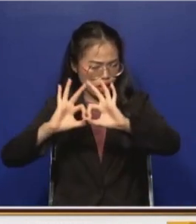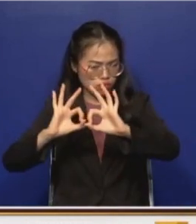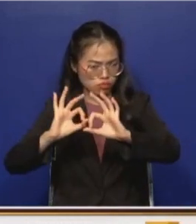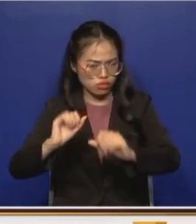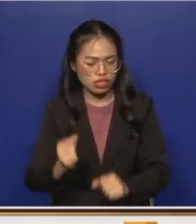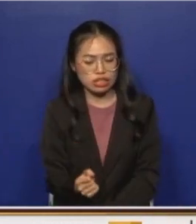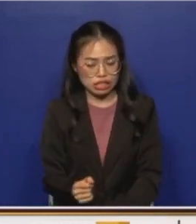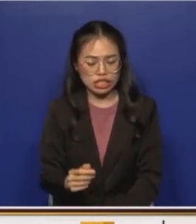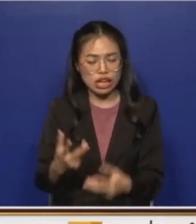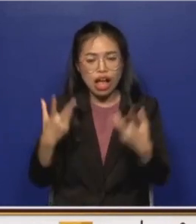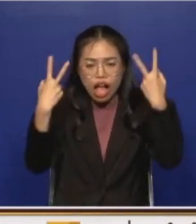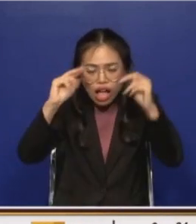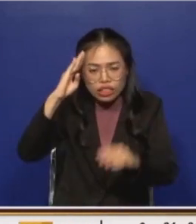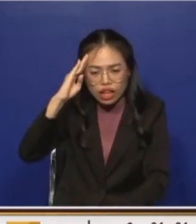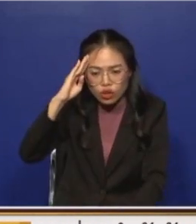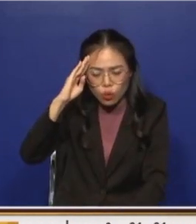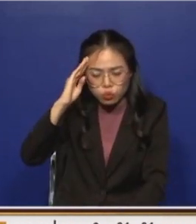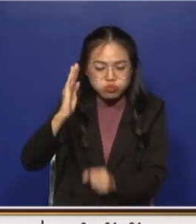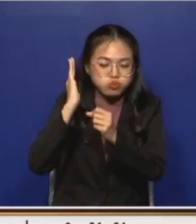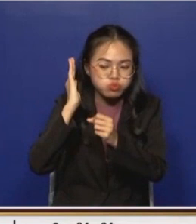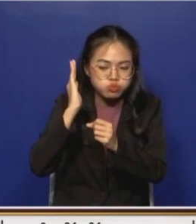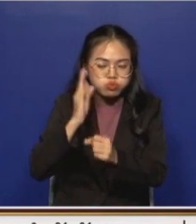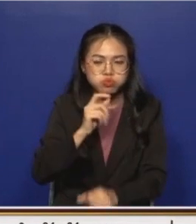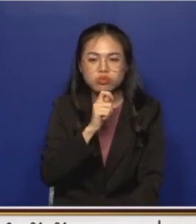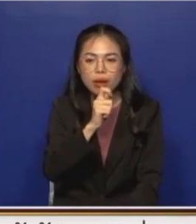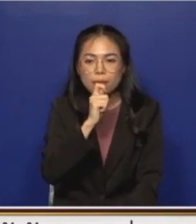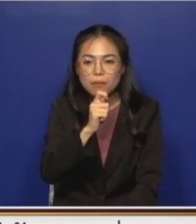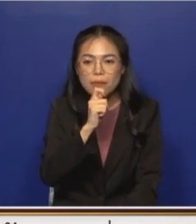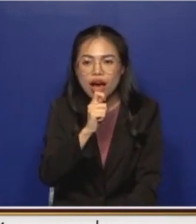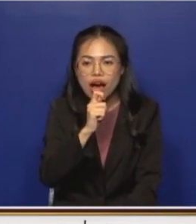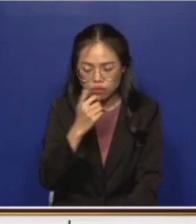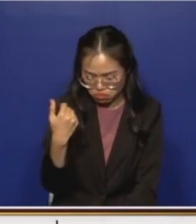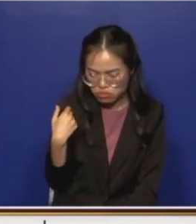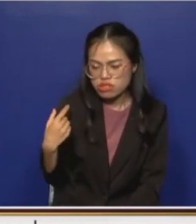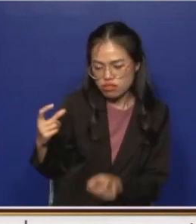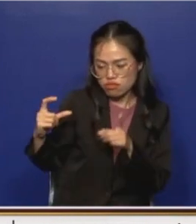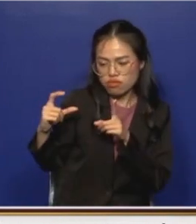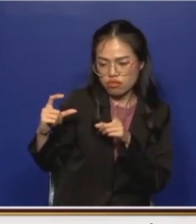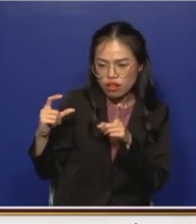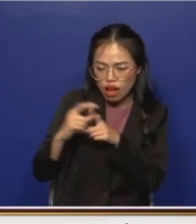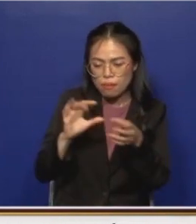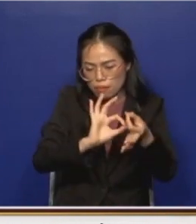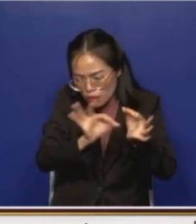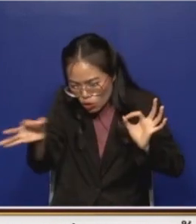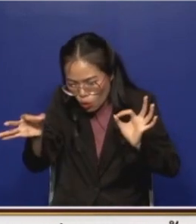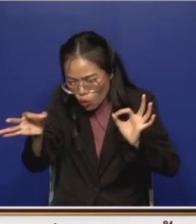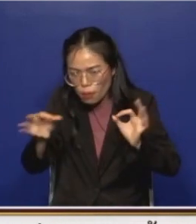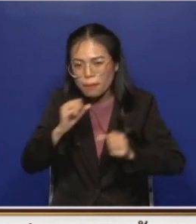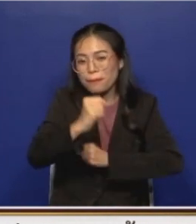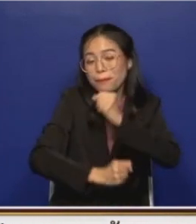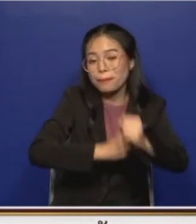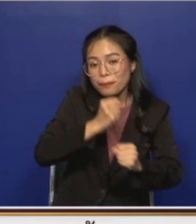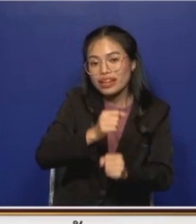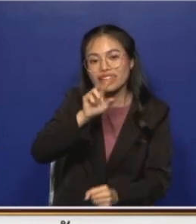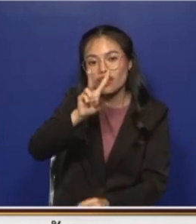หรืออะไรก็แล้วแต่นะฮะปรากฏว่าเขาได้หยิบยกเอาวาทกรรมแห่งปี2563ออกมา